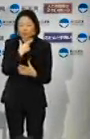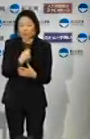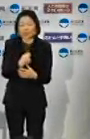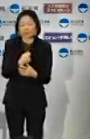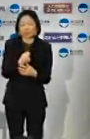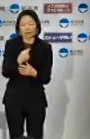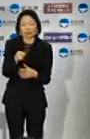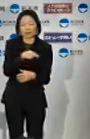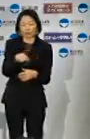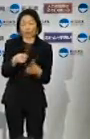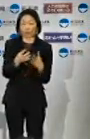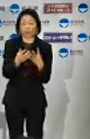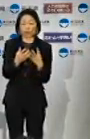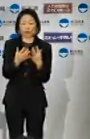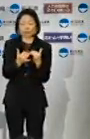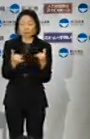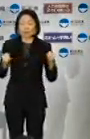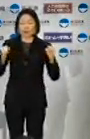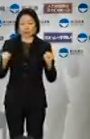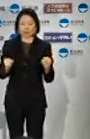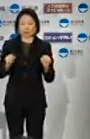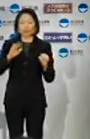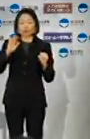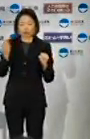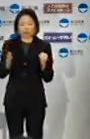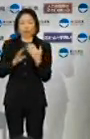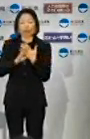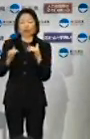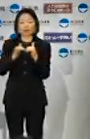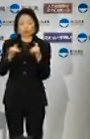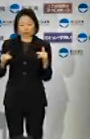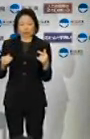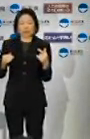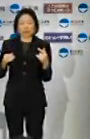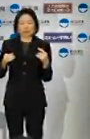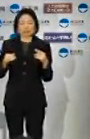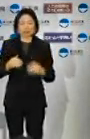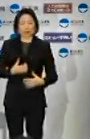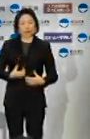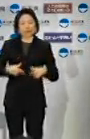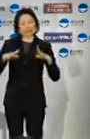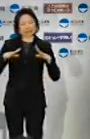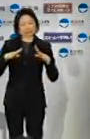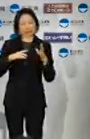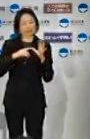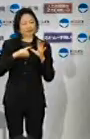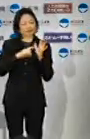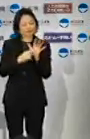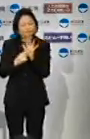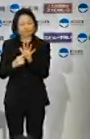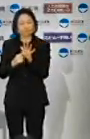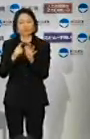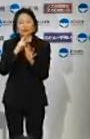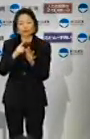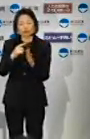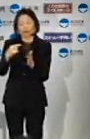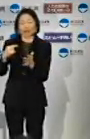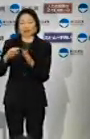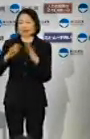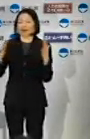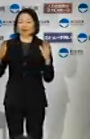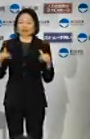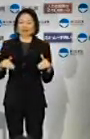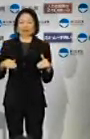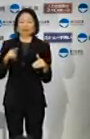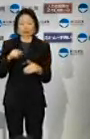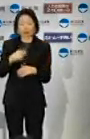、それをじゃあ積極的に外に自慢していこうという行動にまで至ってないというのが、各種のアンケ